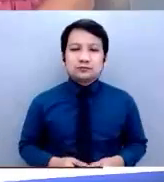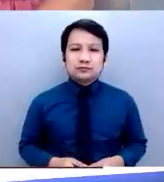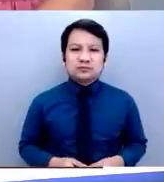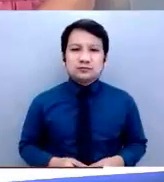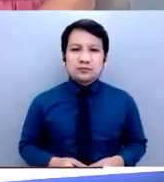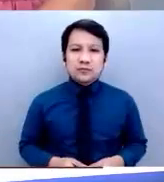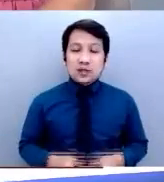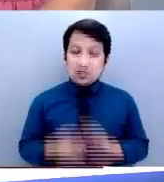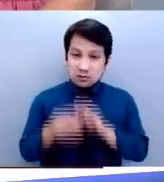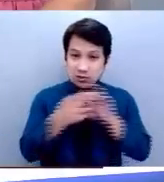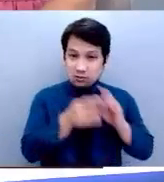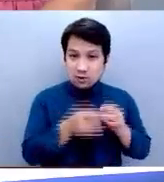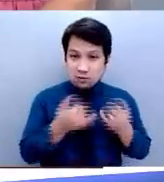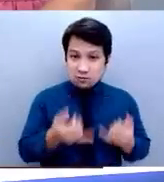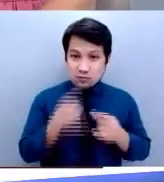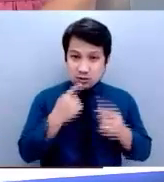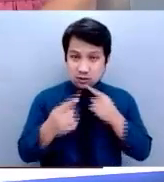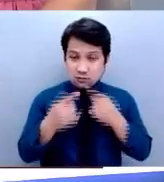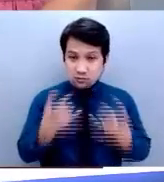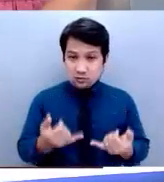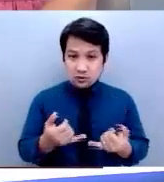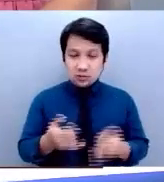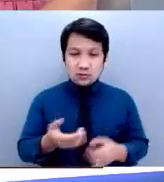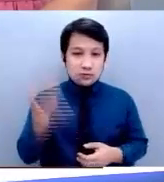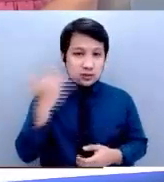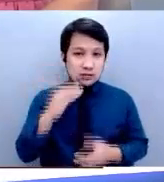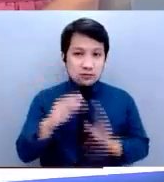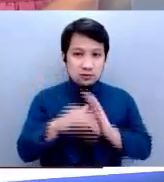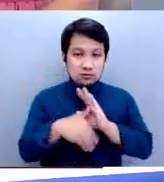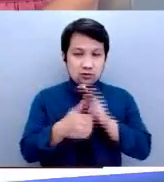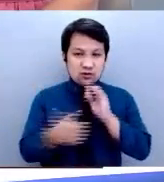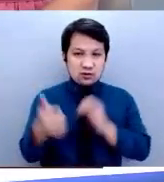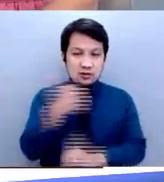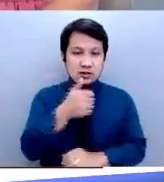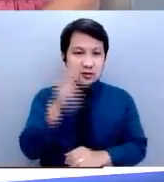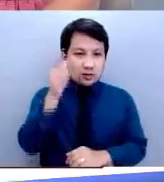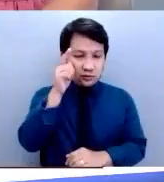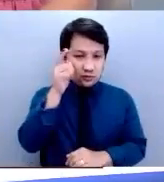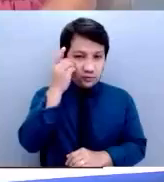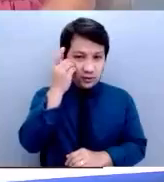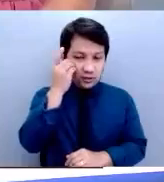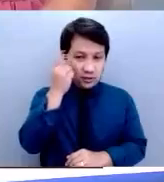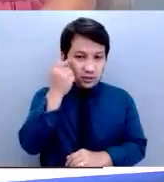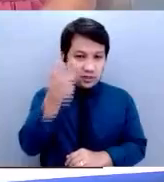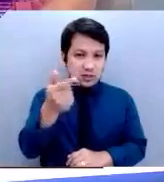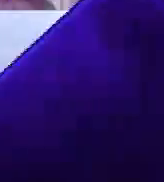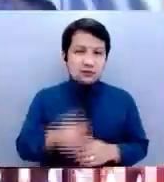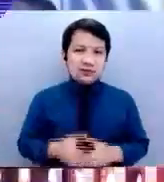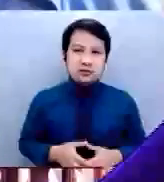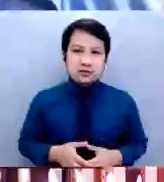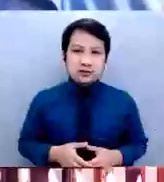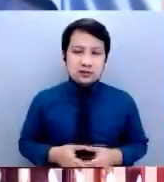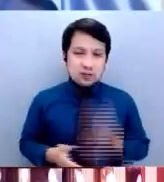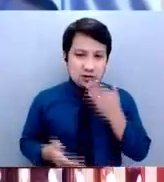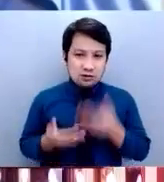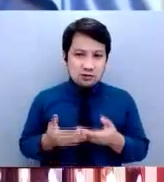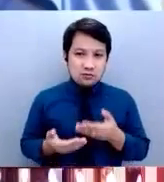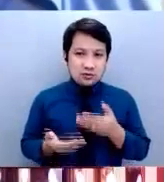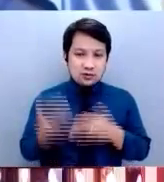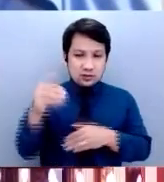Kaugnay po ng balitang yan, makakausap natin si former COMELEC Commissioner Louie Guia. Louie, magandang gabi po sa inyo,